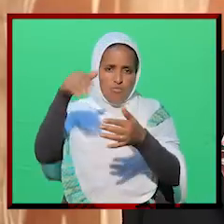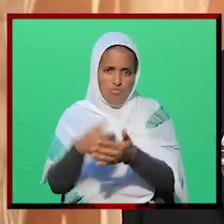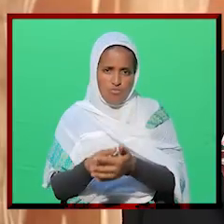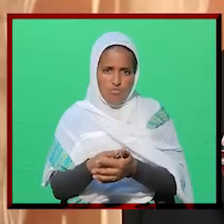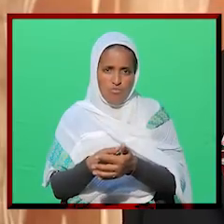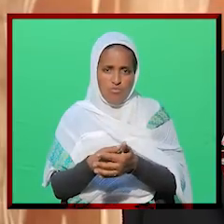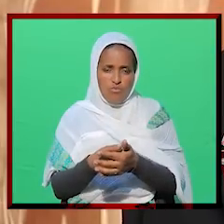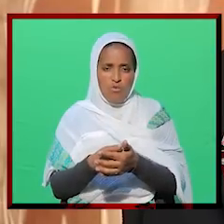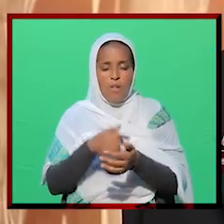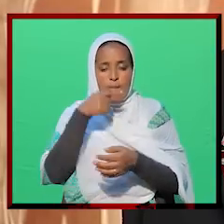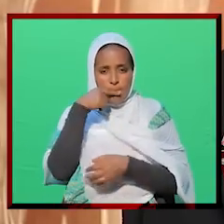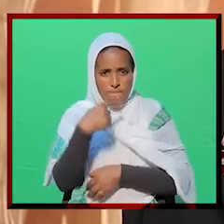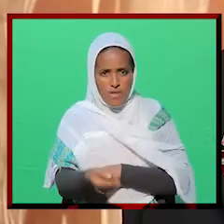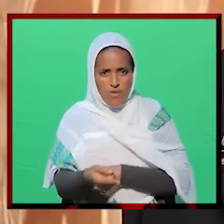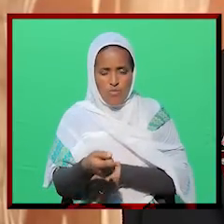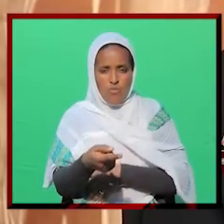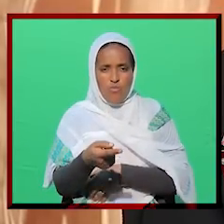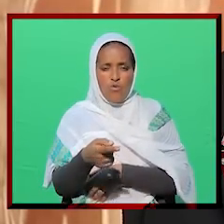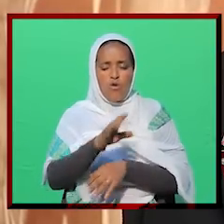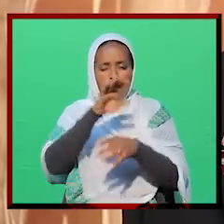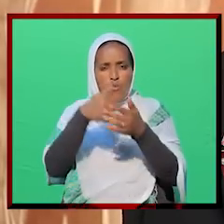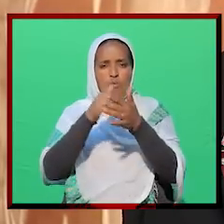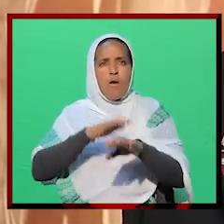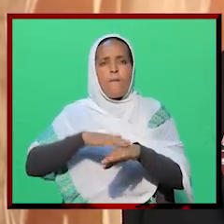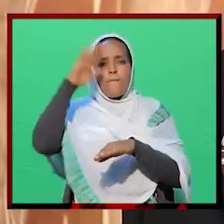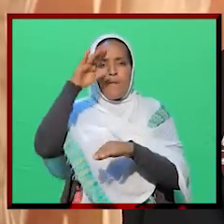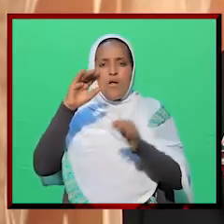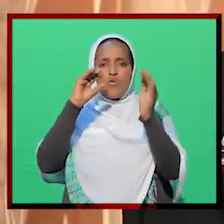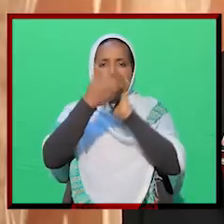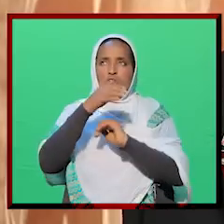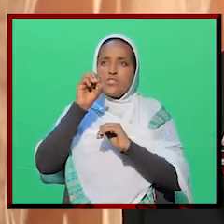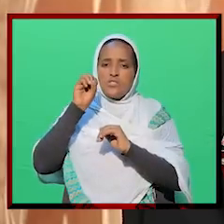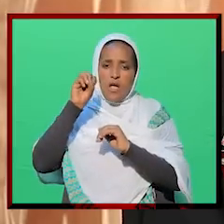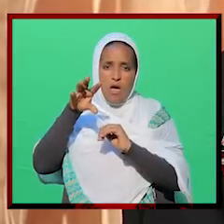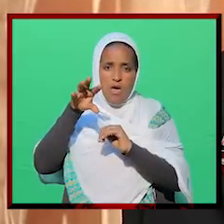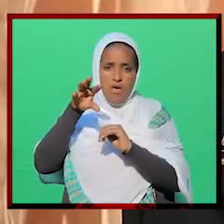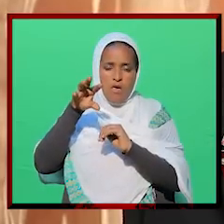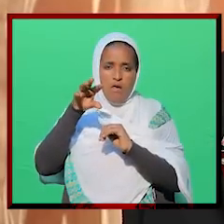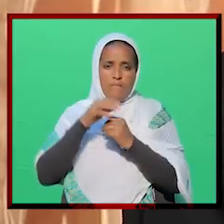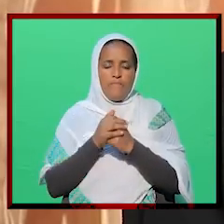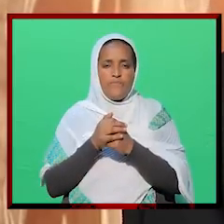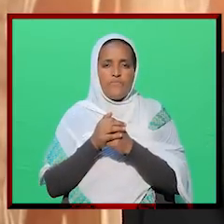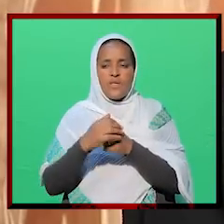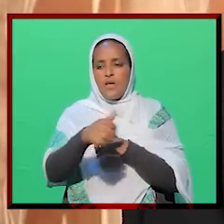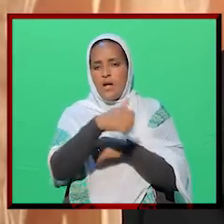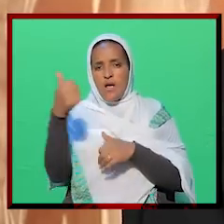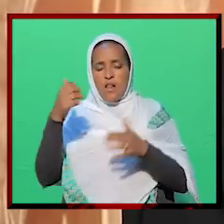ክብር ቃል በመንፈስ ቅዱስ ከበረ ክብር የራሱ መሆኑ ተስቶ ማለት ነው። ደግሞ ከሌላ ክብር